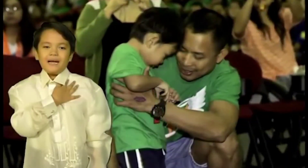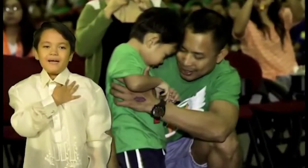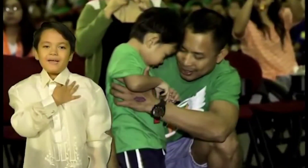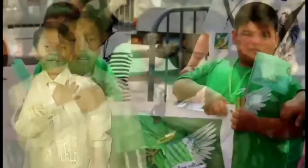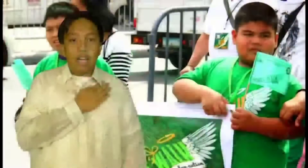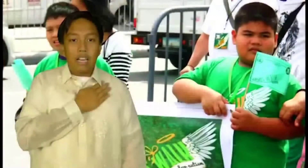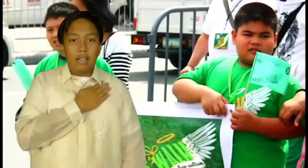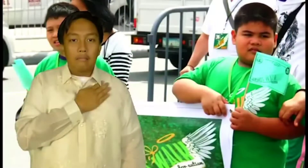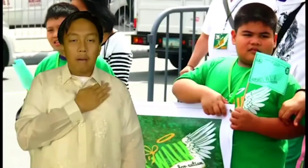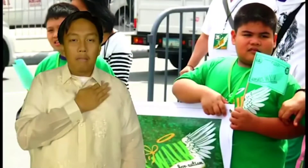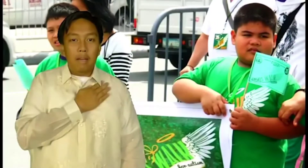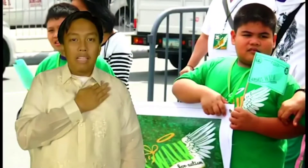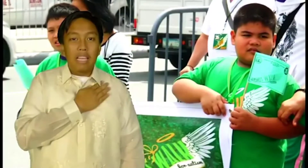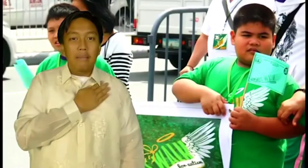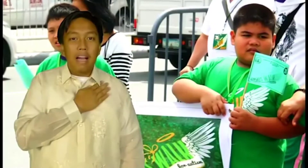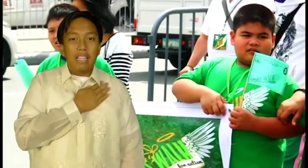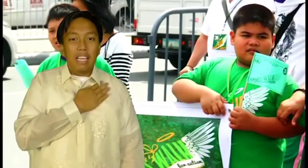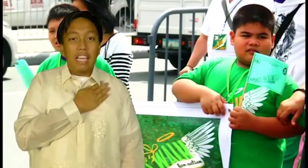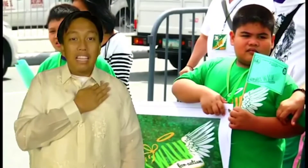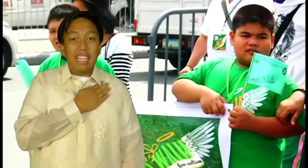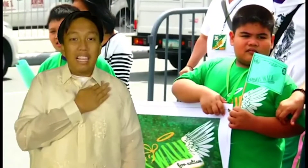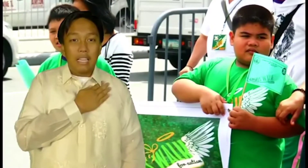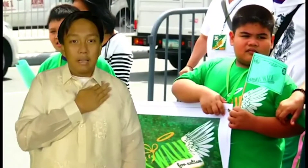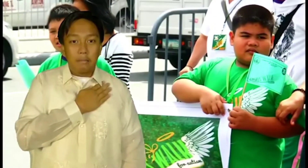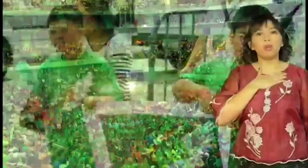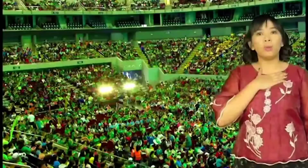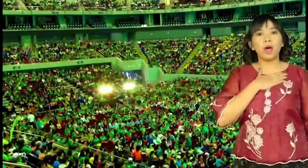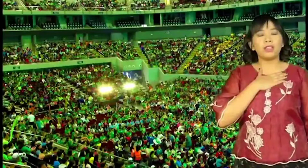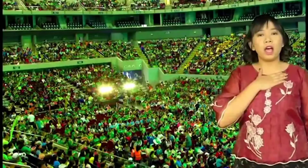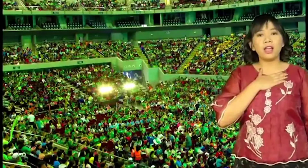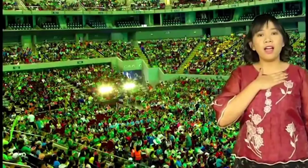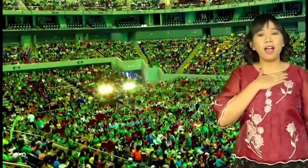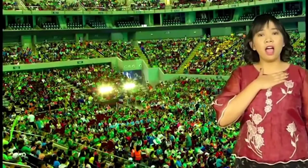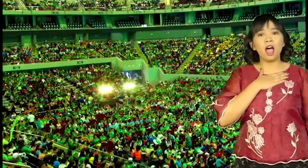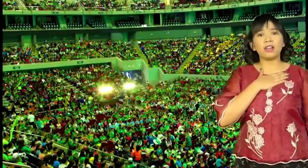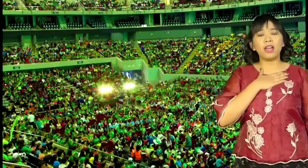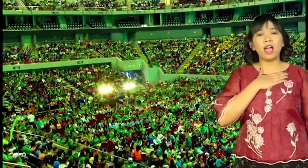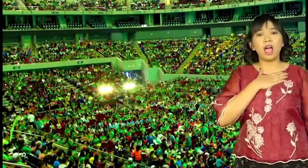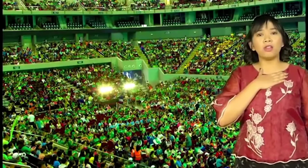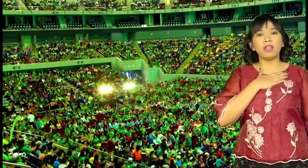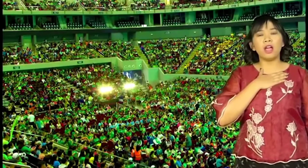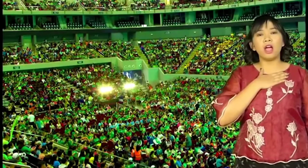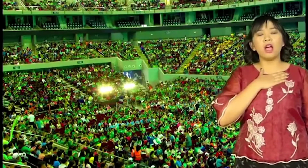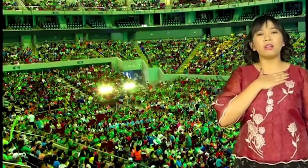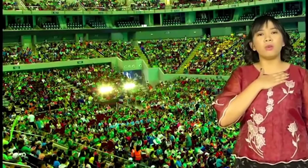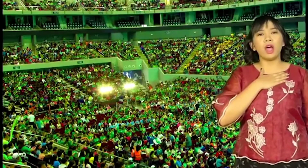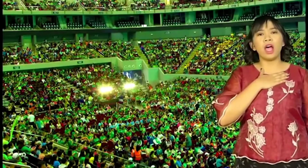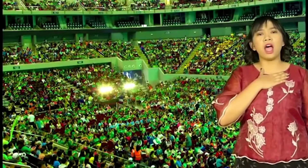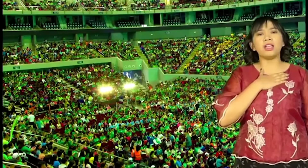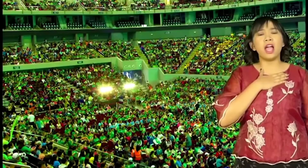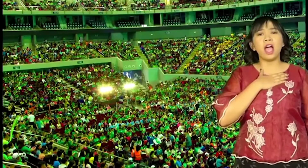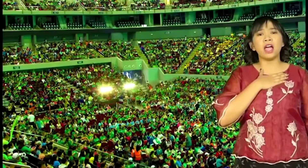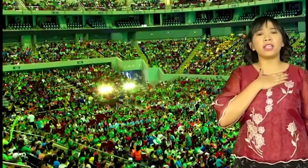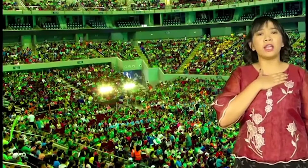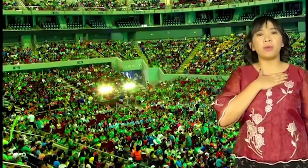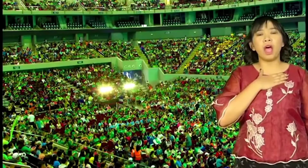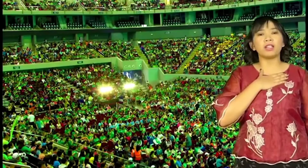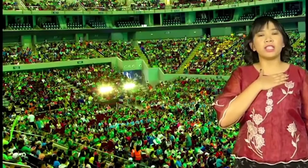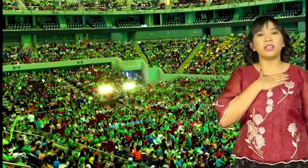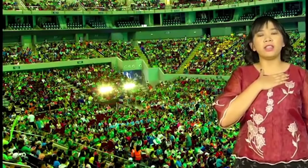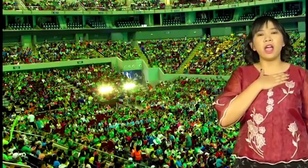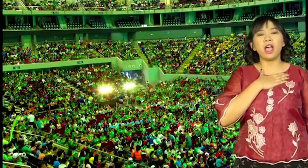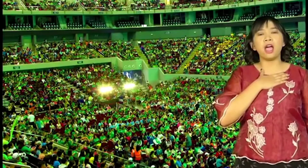araw ngay, kailan pa may di magdidilim, lupa ng araw ng